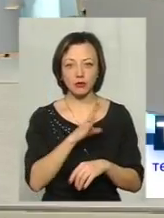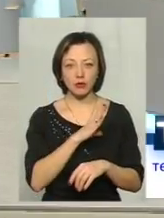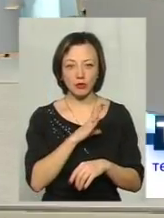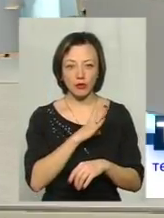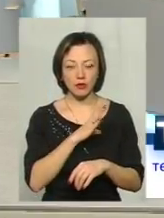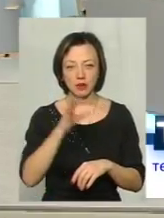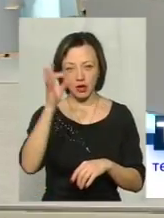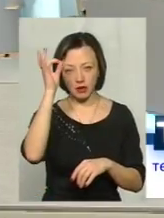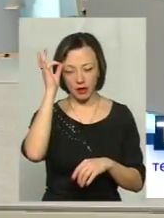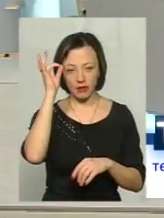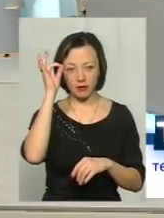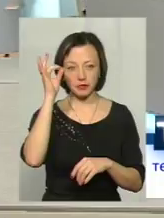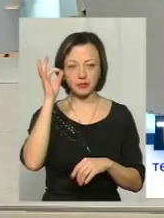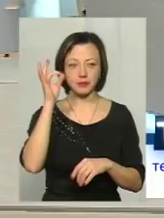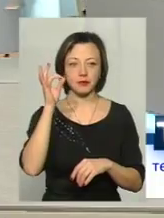задав.